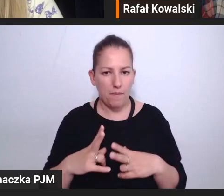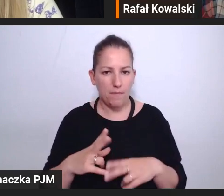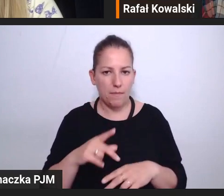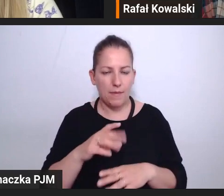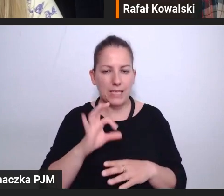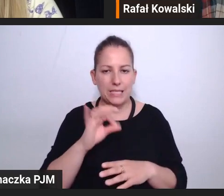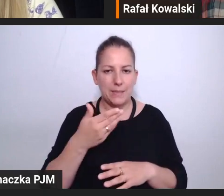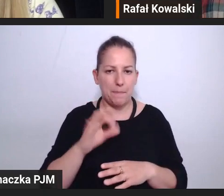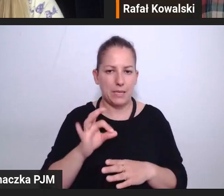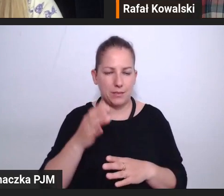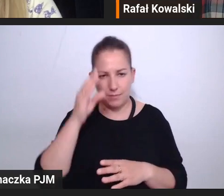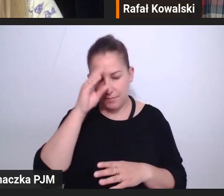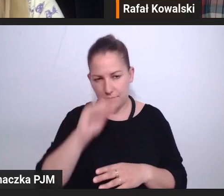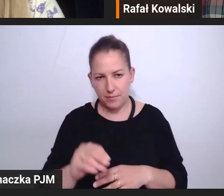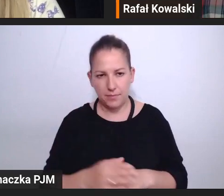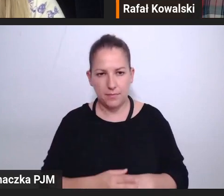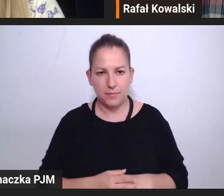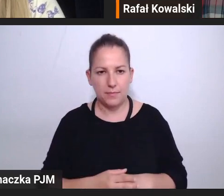SMS-ie?